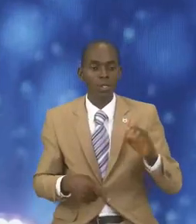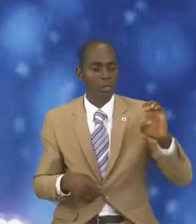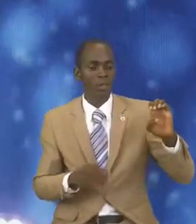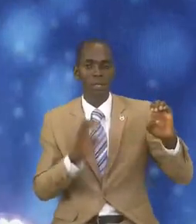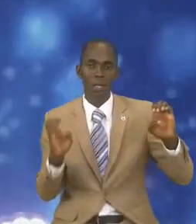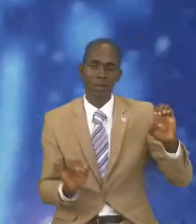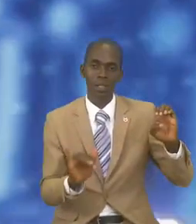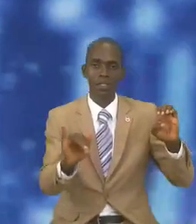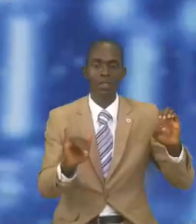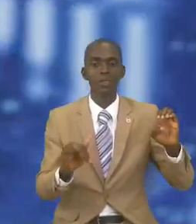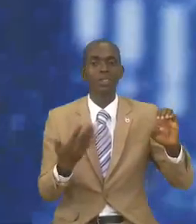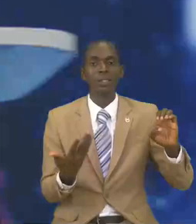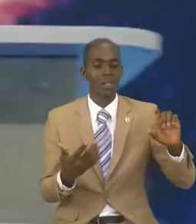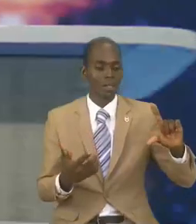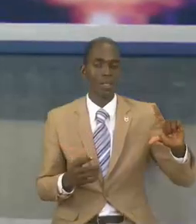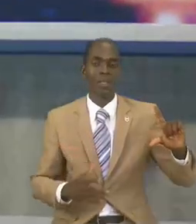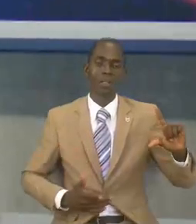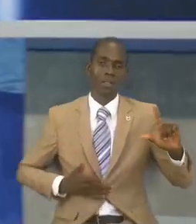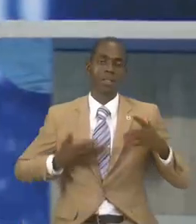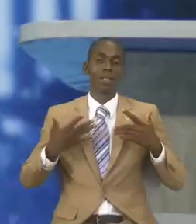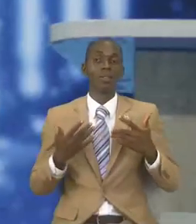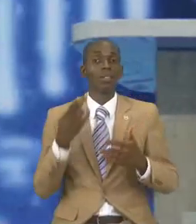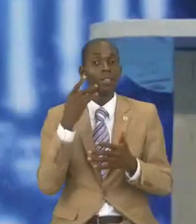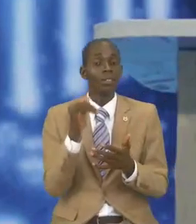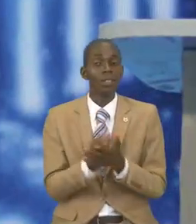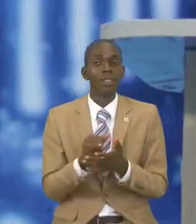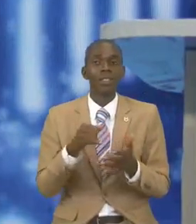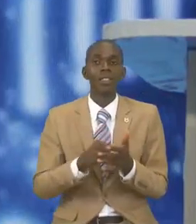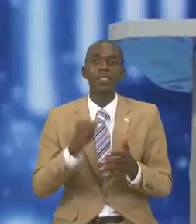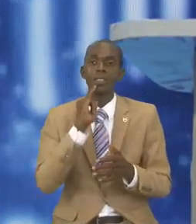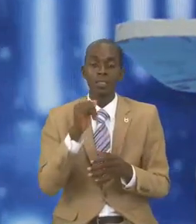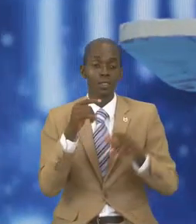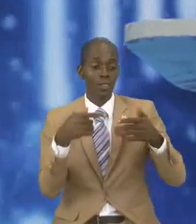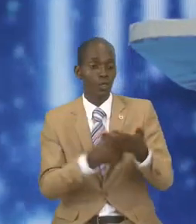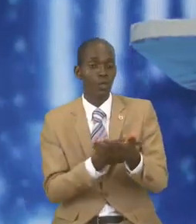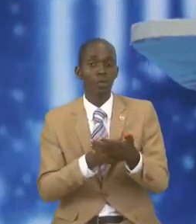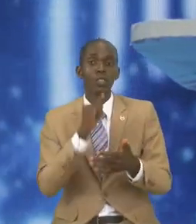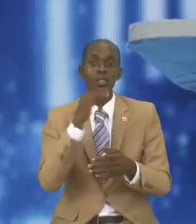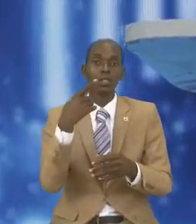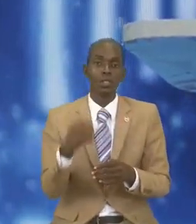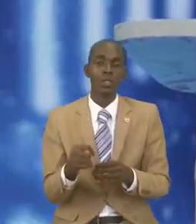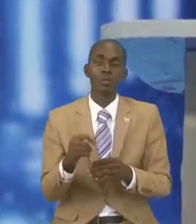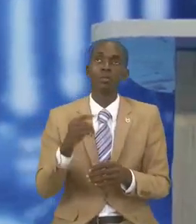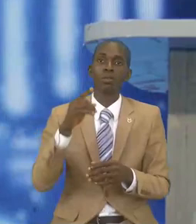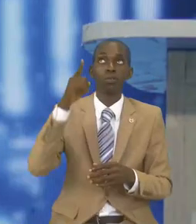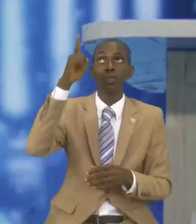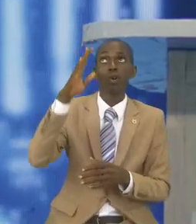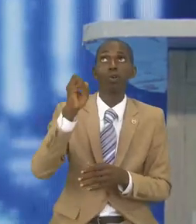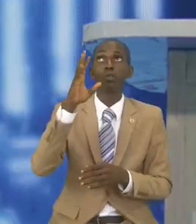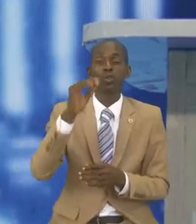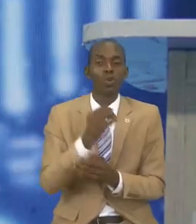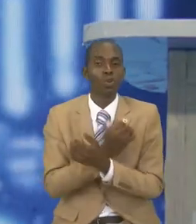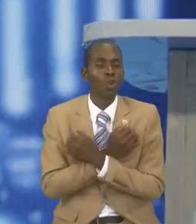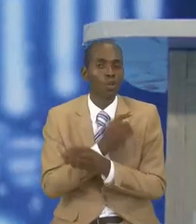vie éternelle, l'évangile. C'est que Dieu a tant aimé le monde qu'il a donné